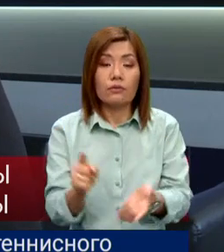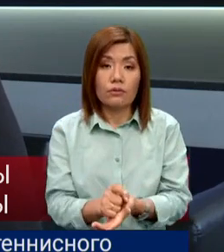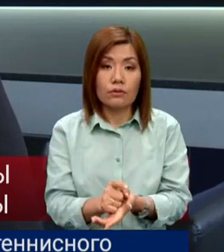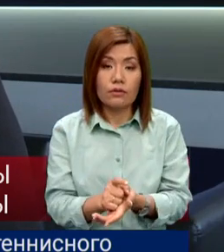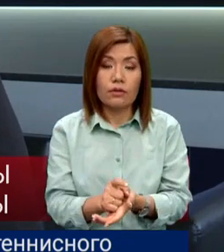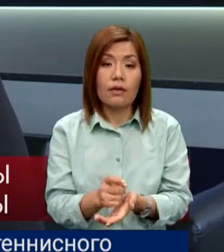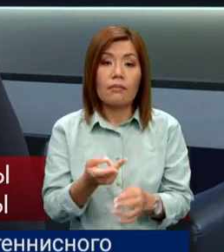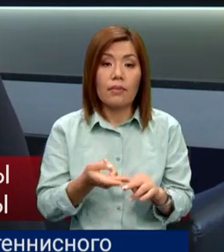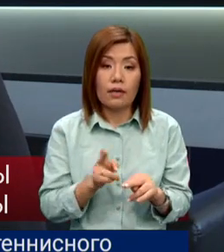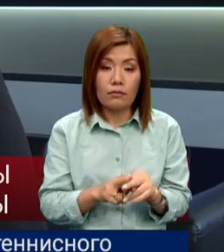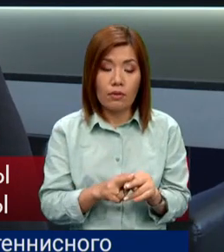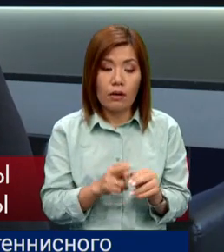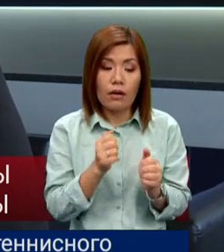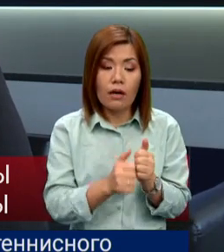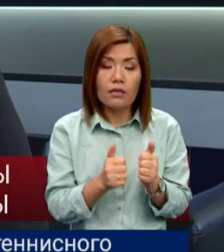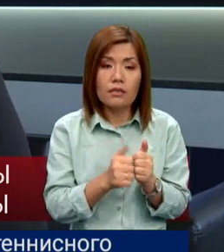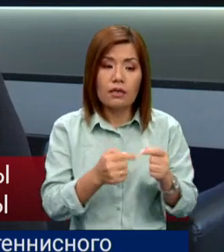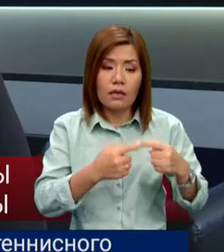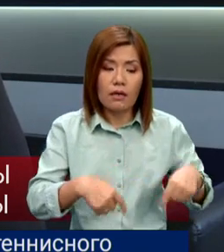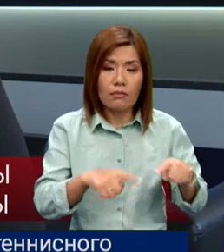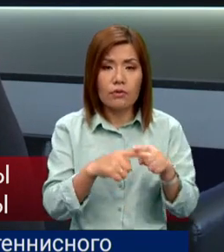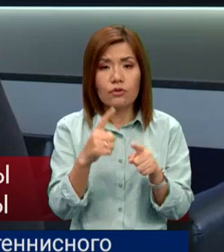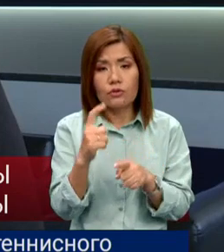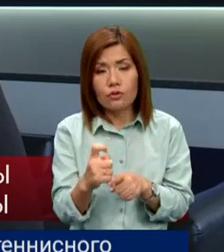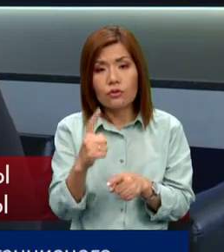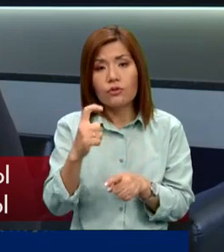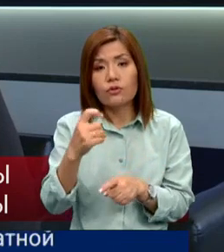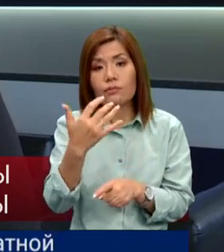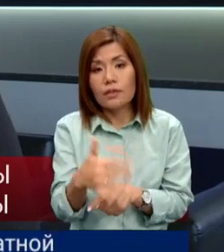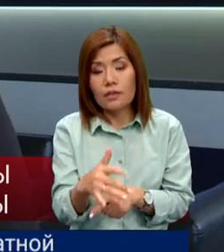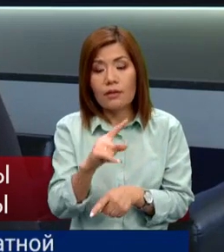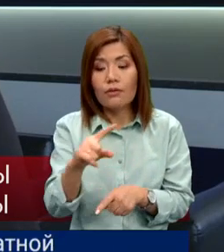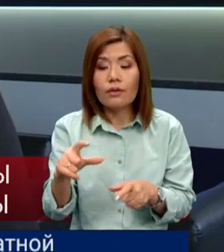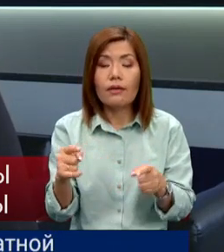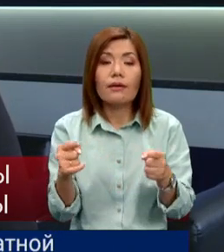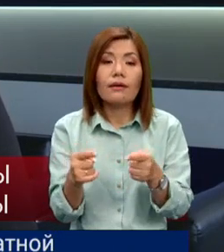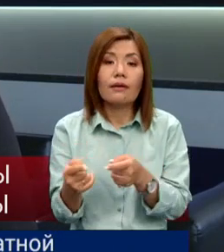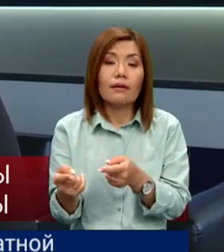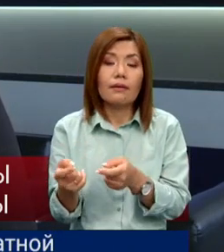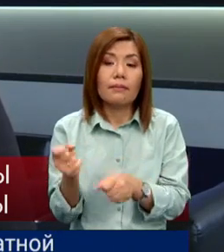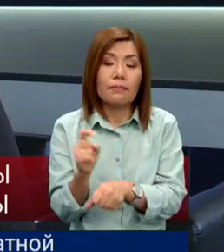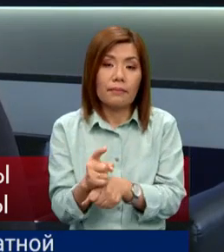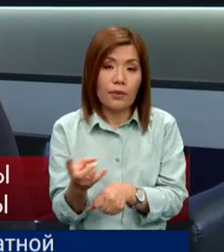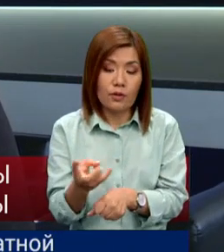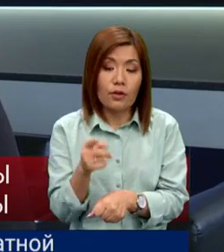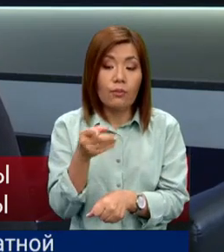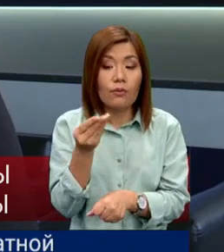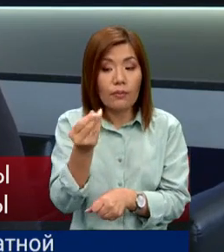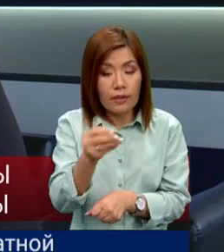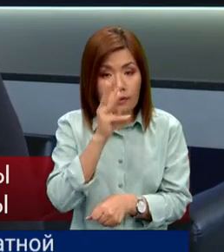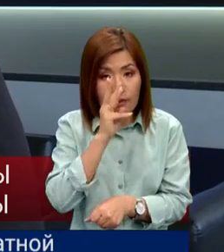Оған әр көтерме компаниясы 100 ба, 150 адам ба қанша жалдау керек. Ол адамдарға жалақы төлеу